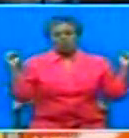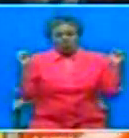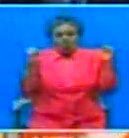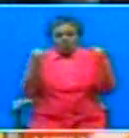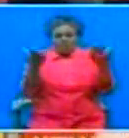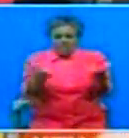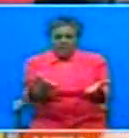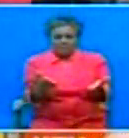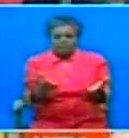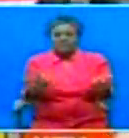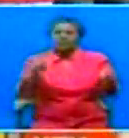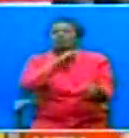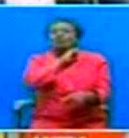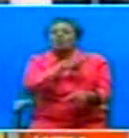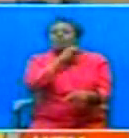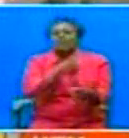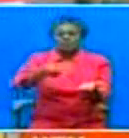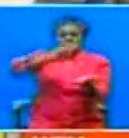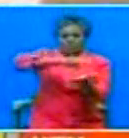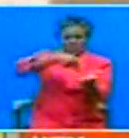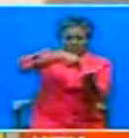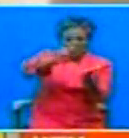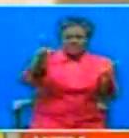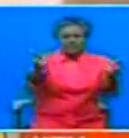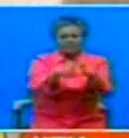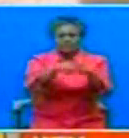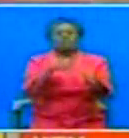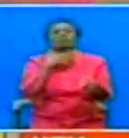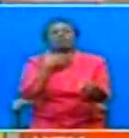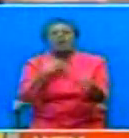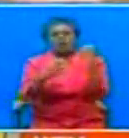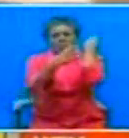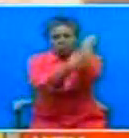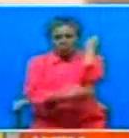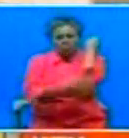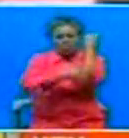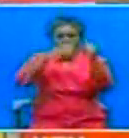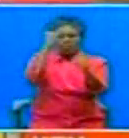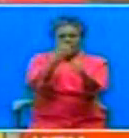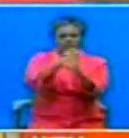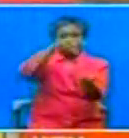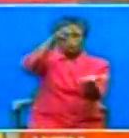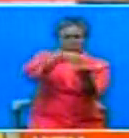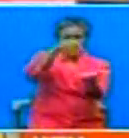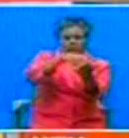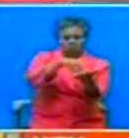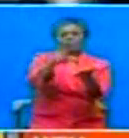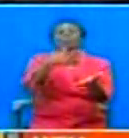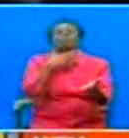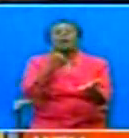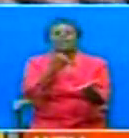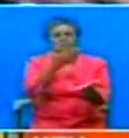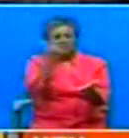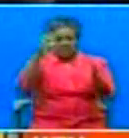hii. Aidha wanalalamikia nyongeza ya mshahara huku kitaja mazingira duni ya kufanya kazi kwa yanofaa kuimarishwa.